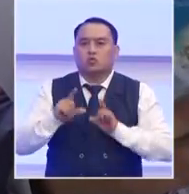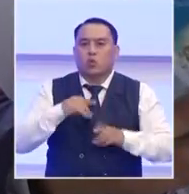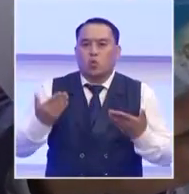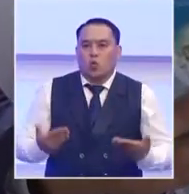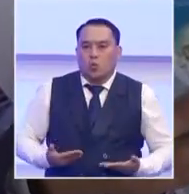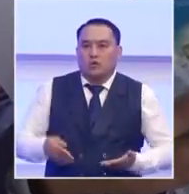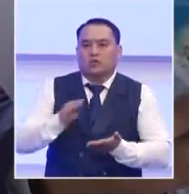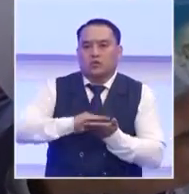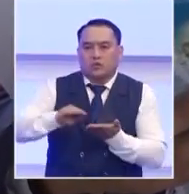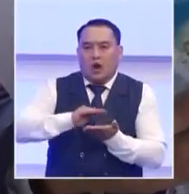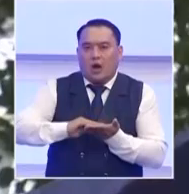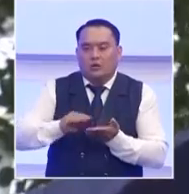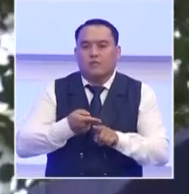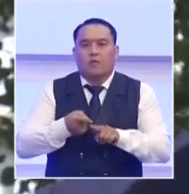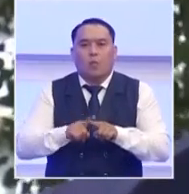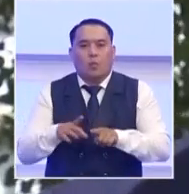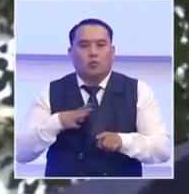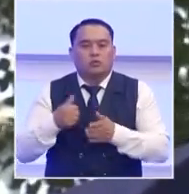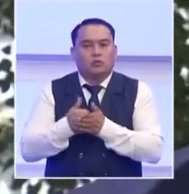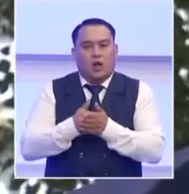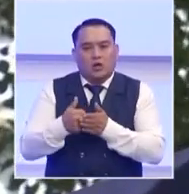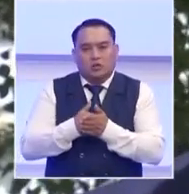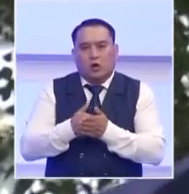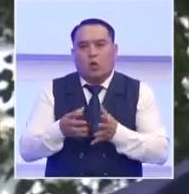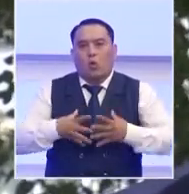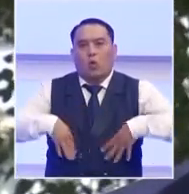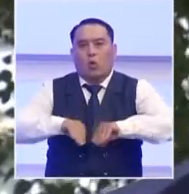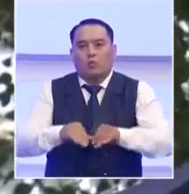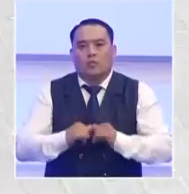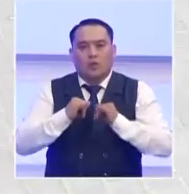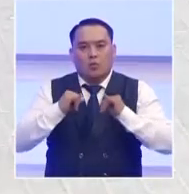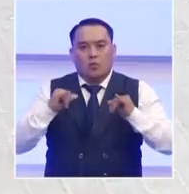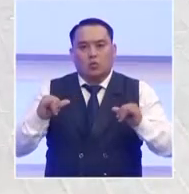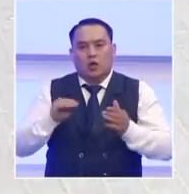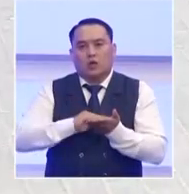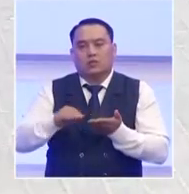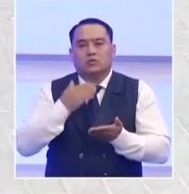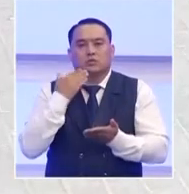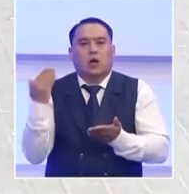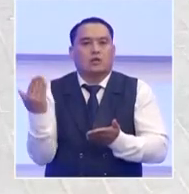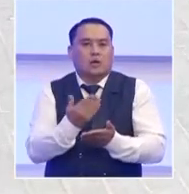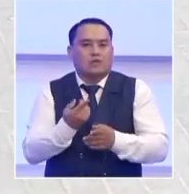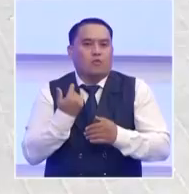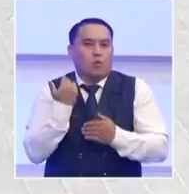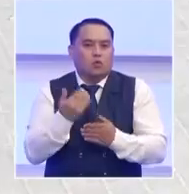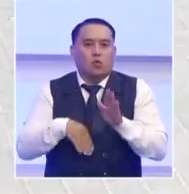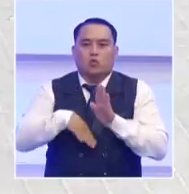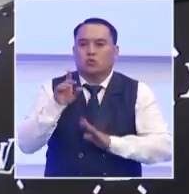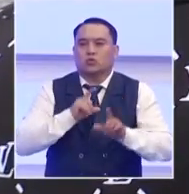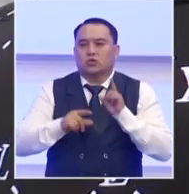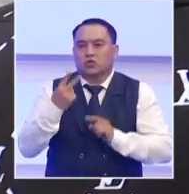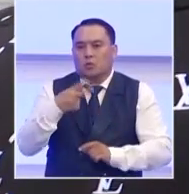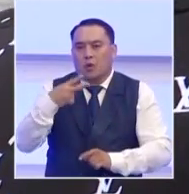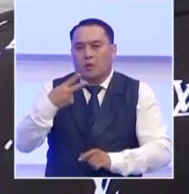өмірбаяны жазылған. Жинақта білімгерлердің жеткен жетістіктерімен қоғам дамуына қосқан үлестері жайында баяндалады. Қазақстанның үздік студенті